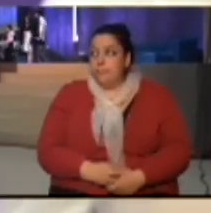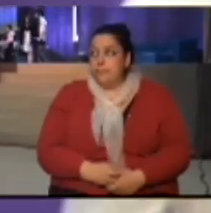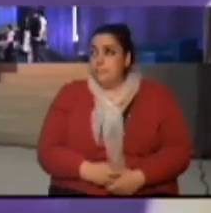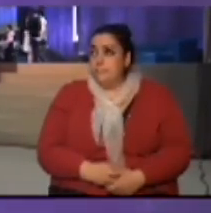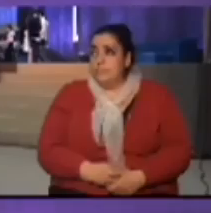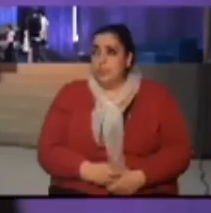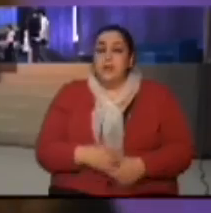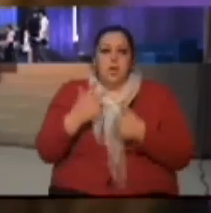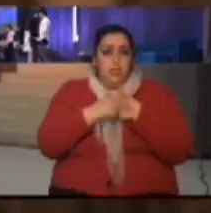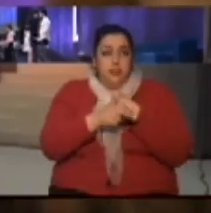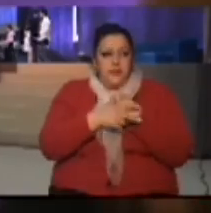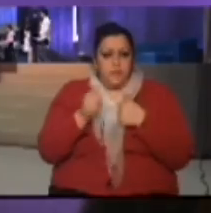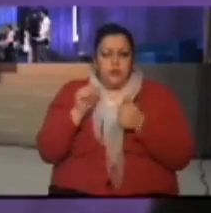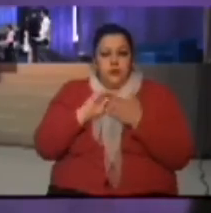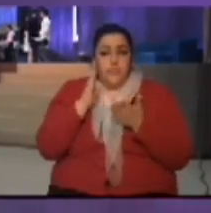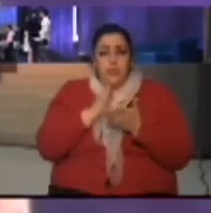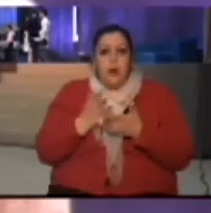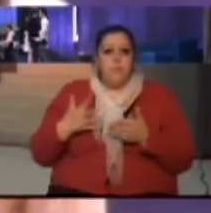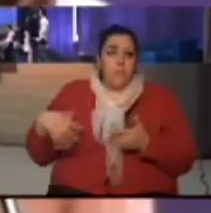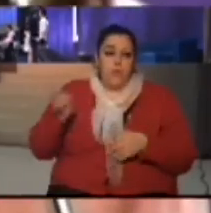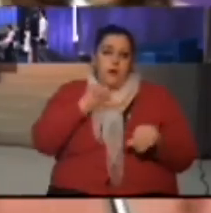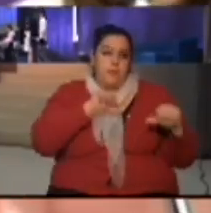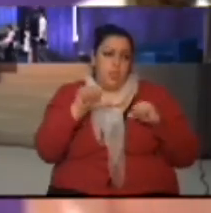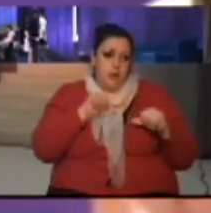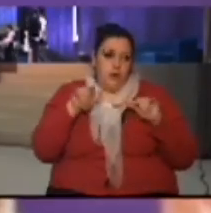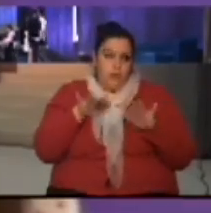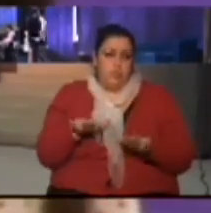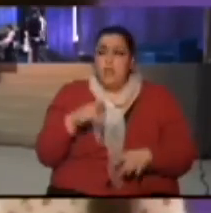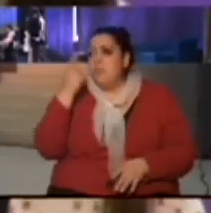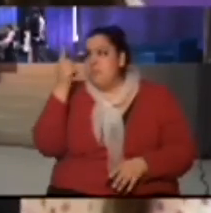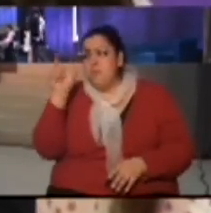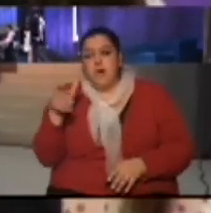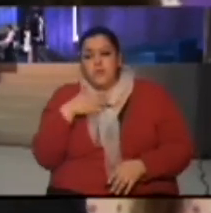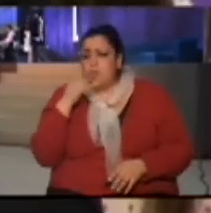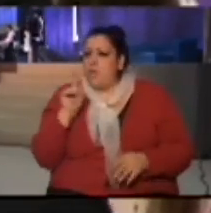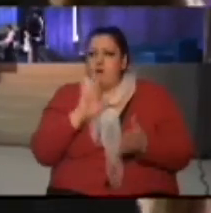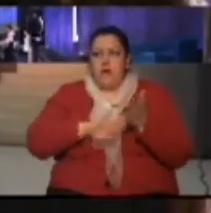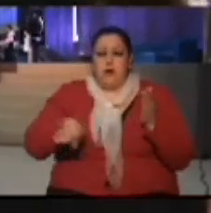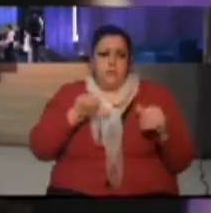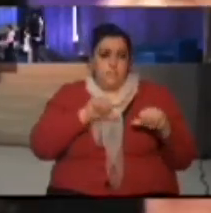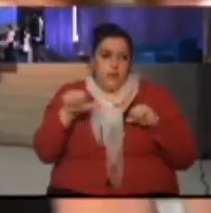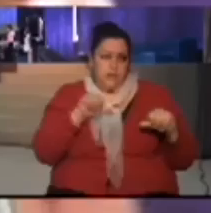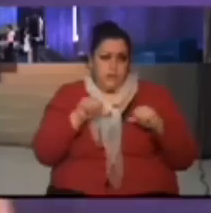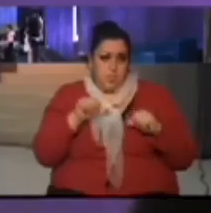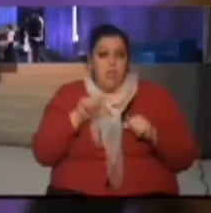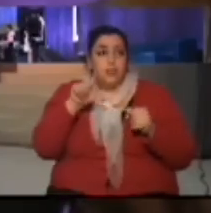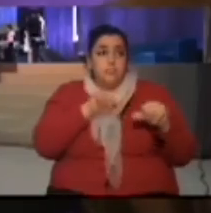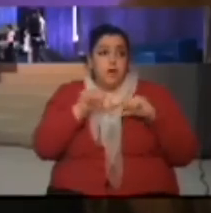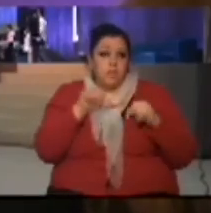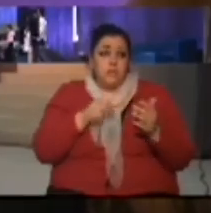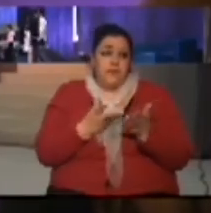Բոլորը Աստվածաշունչն ասում է, մեղք գործեցին, աշխարհի վրա չկա մի մարդ, որ մեղք գործած չլինի, իսկ մեղքի վարձը